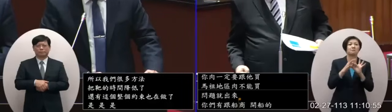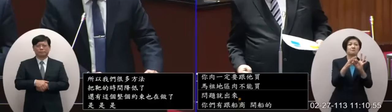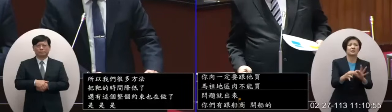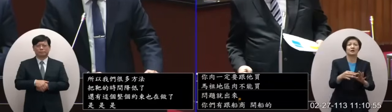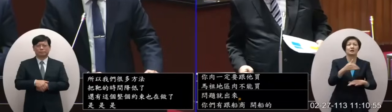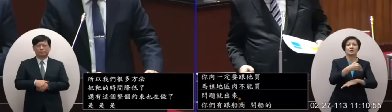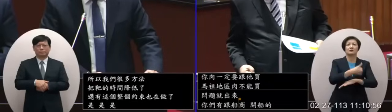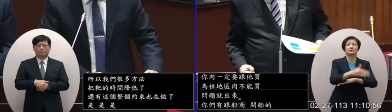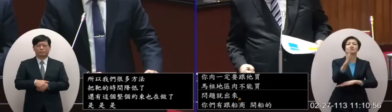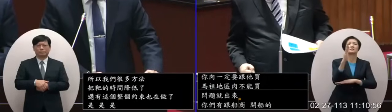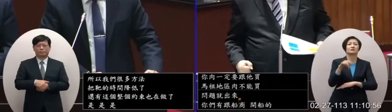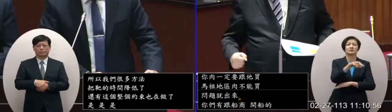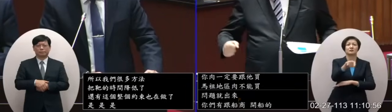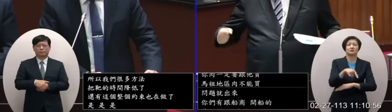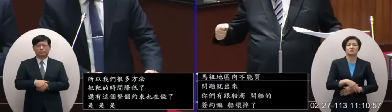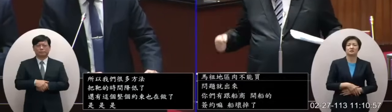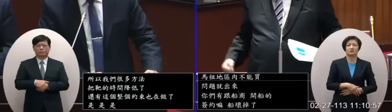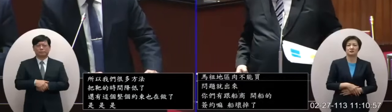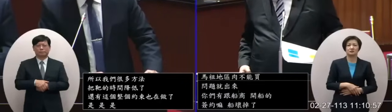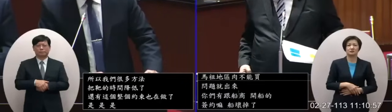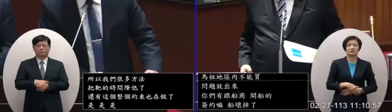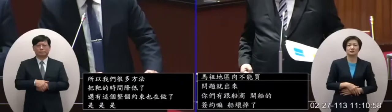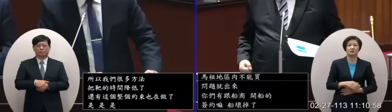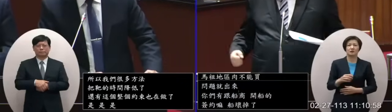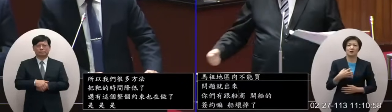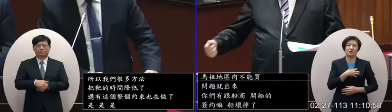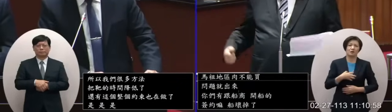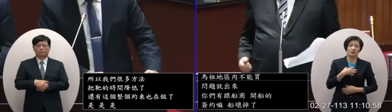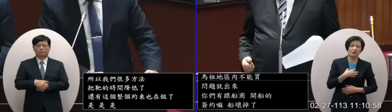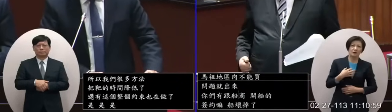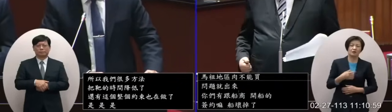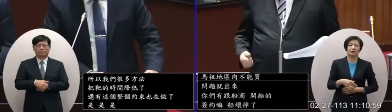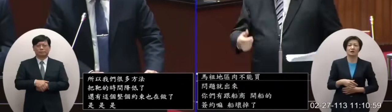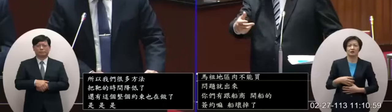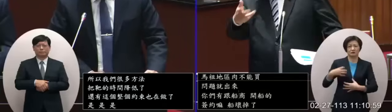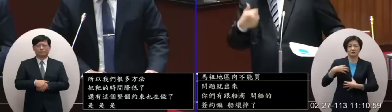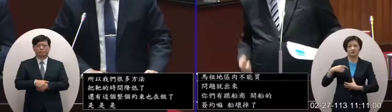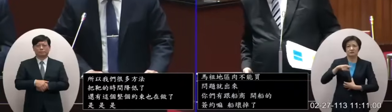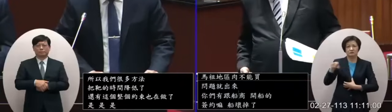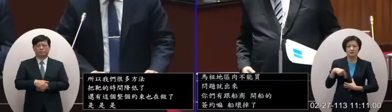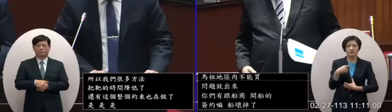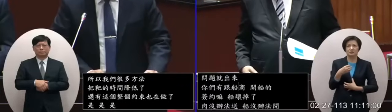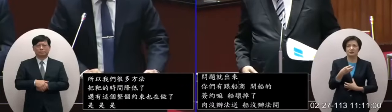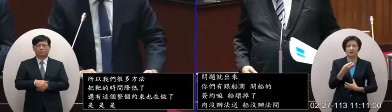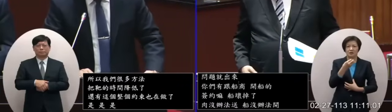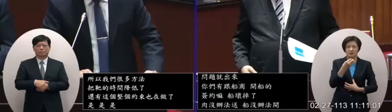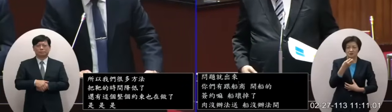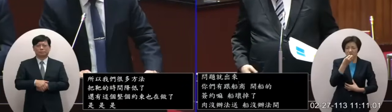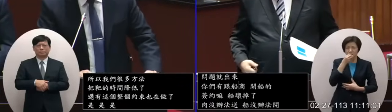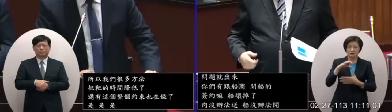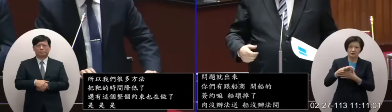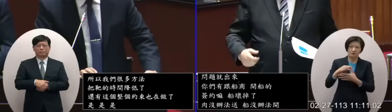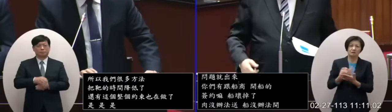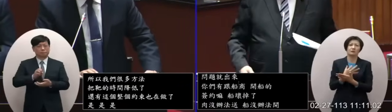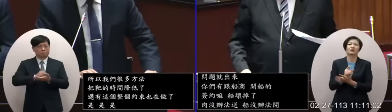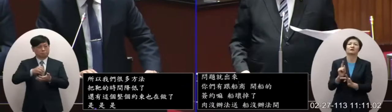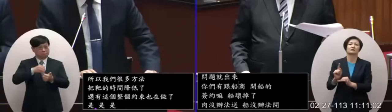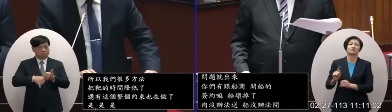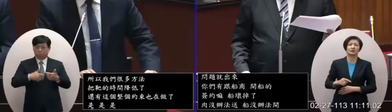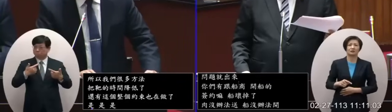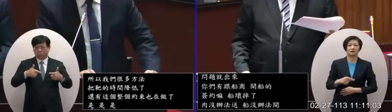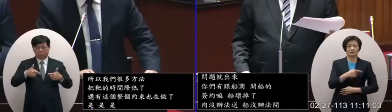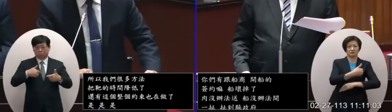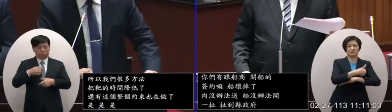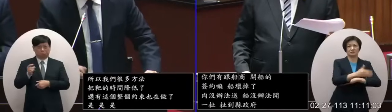立法委员混蛋，我们阿兵哥没饭吃，没肉吃，跟我们什么关系啊？ 我跟委员报